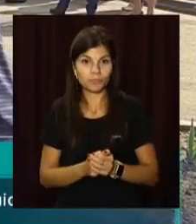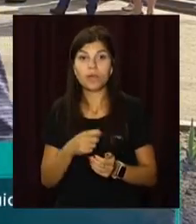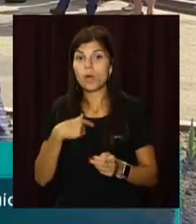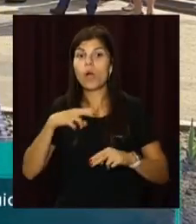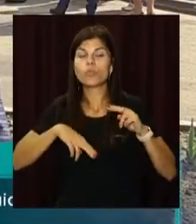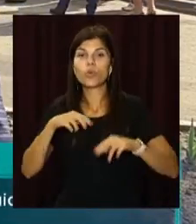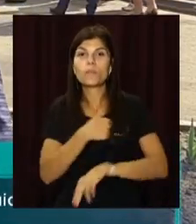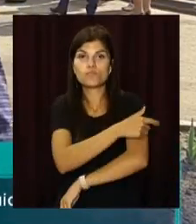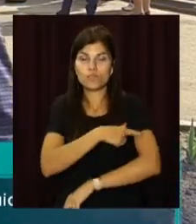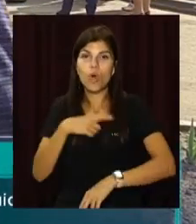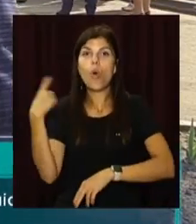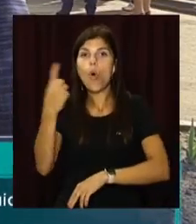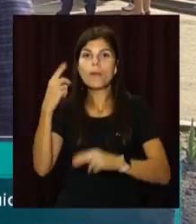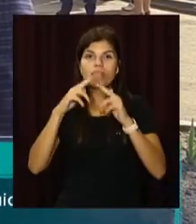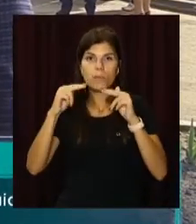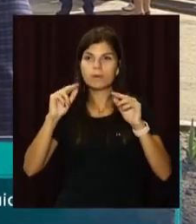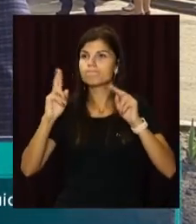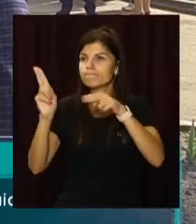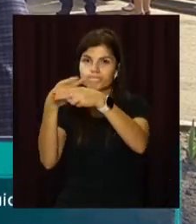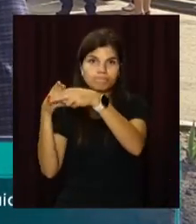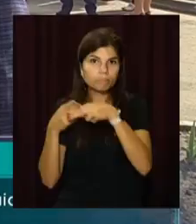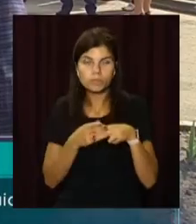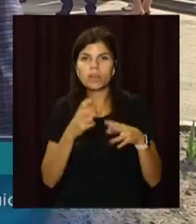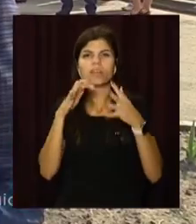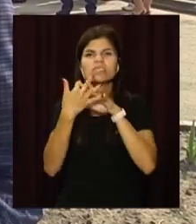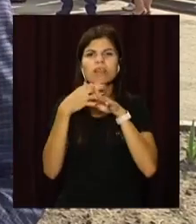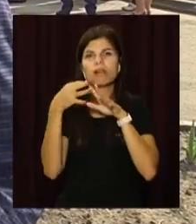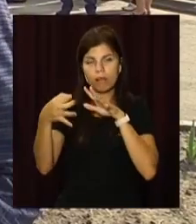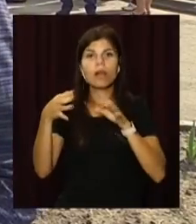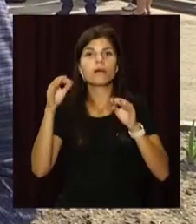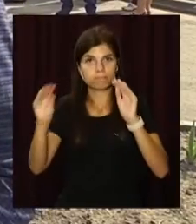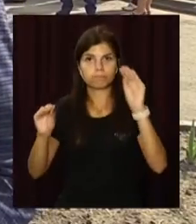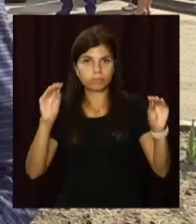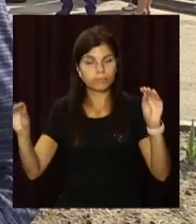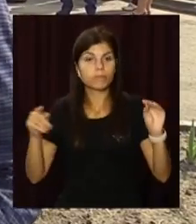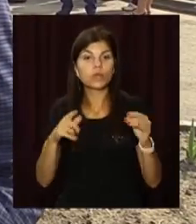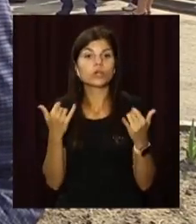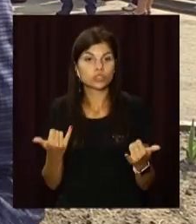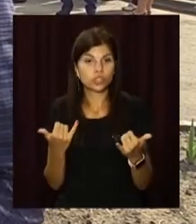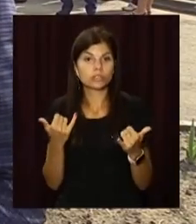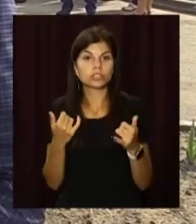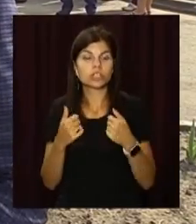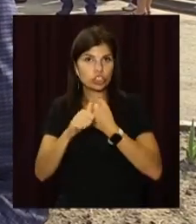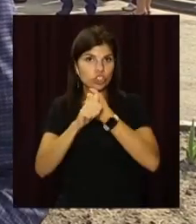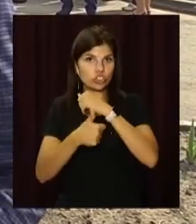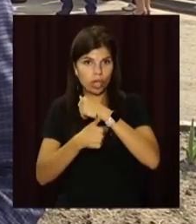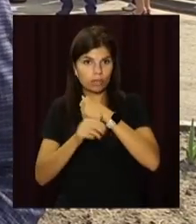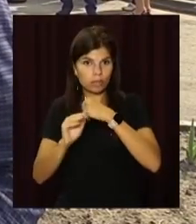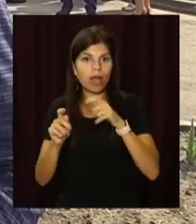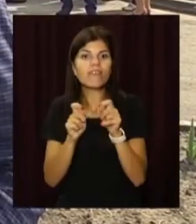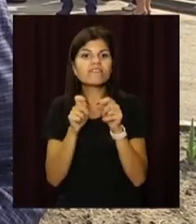інфраструктуру медичну області, будуємо такі якісні сільські амбулаторії. На даний час їх побудовано вже 16.